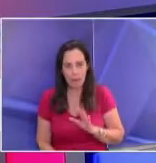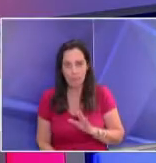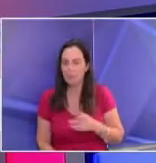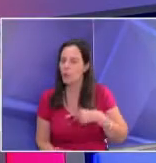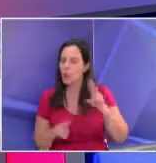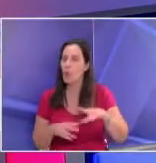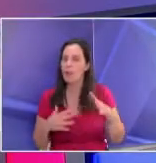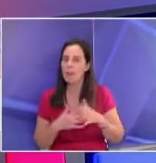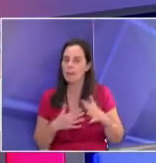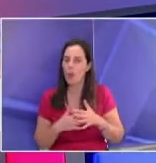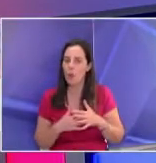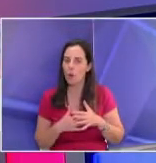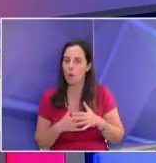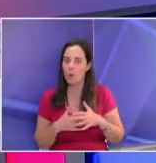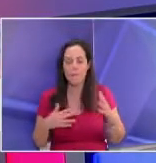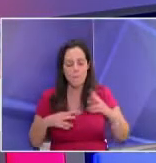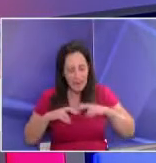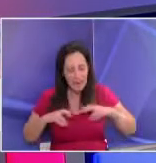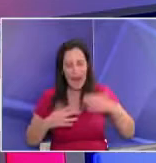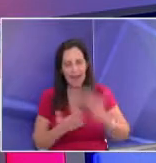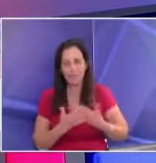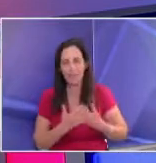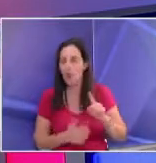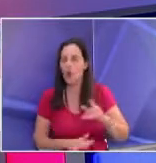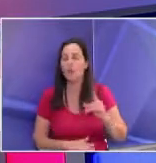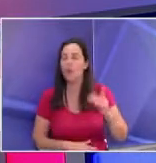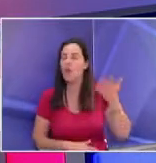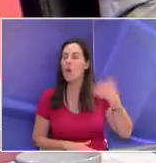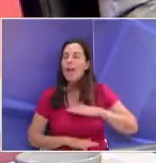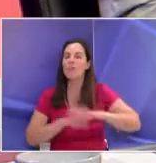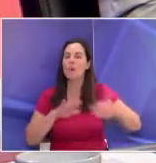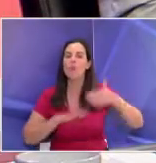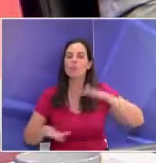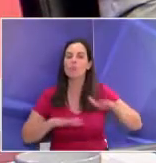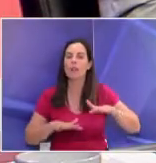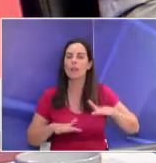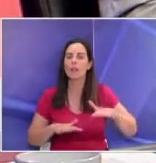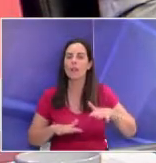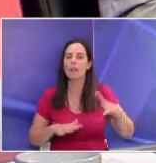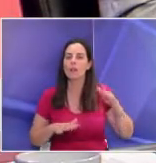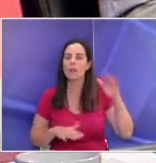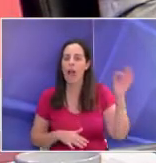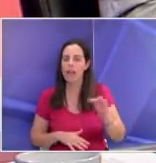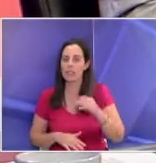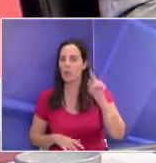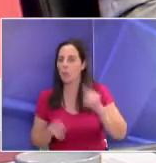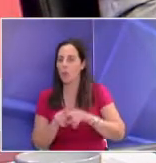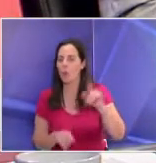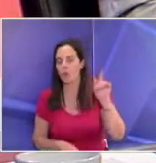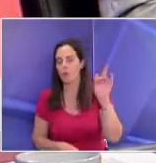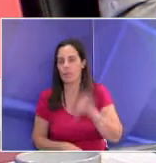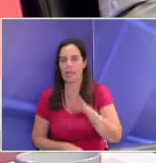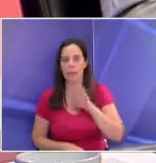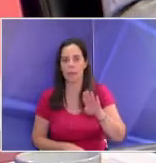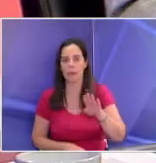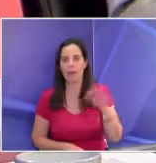ואנחנו יכולים לבדוק את זה במחקרית, לא היה מעולם ראש ממשלה שכמות ההסתה נגדו כמו ראש ממשלה, כמו